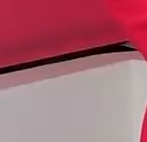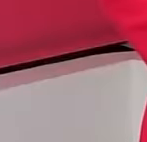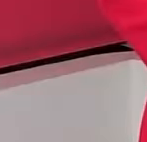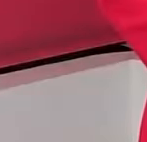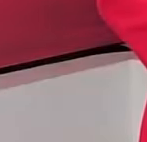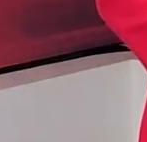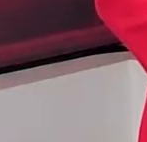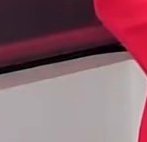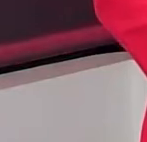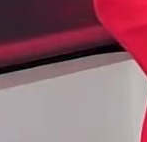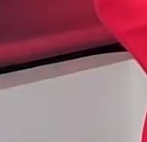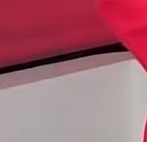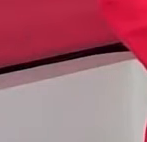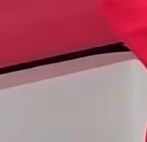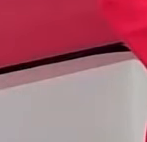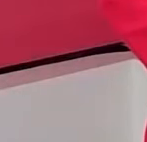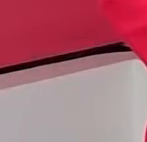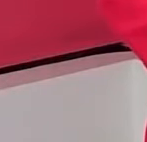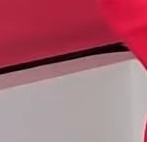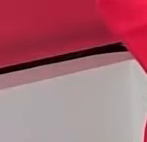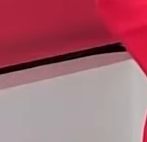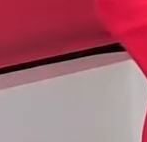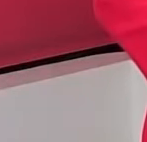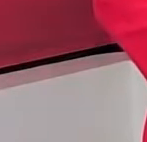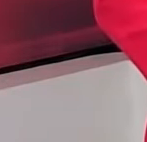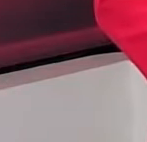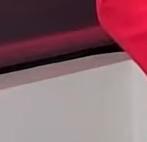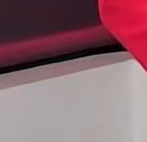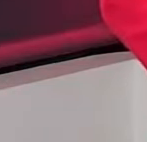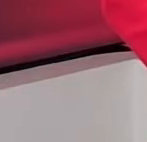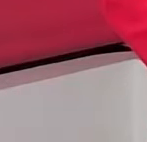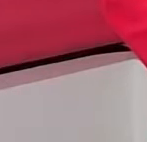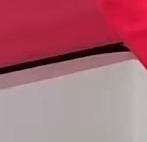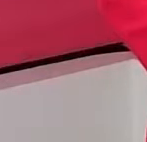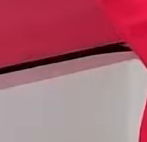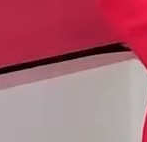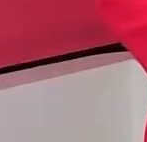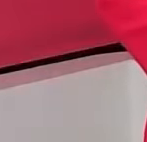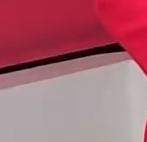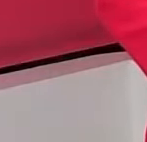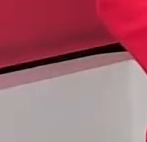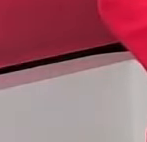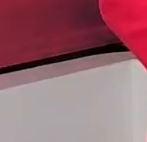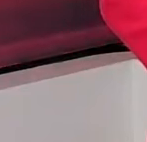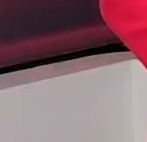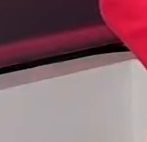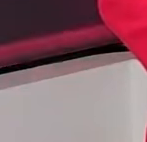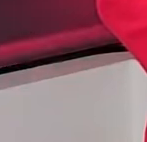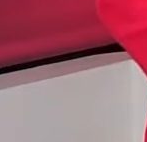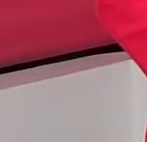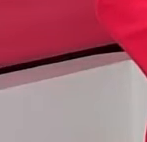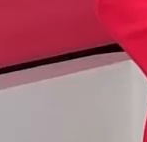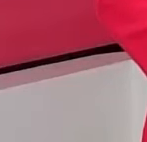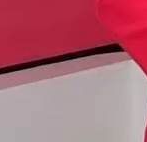Mauna ka sa mga balita. Bisitahin at mag-subscribe sa GMA Integrated News sa YouTube. Sa mga Kapuso Abroad,